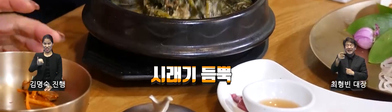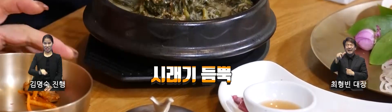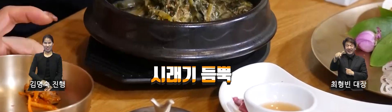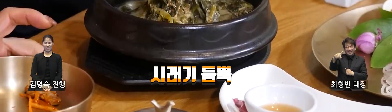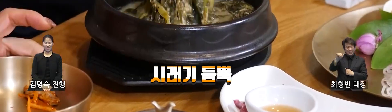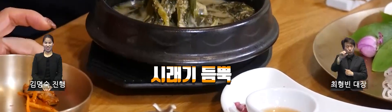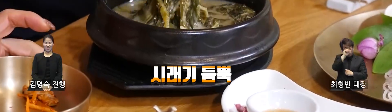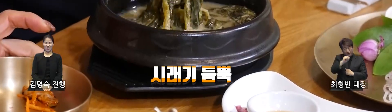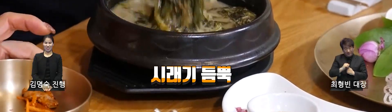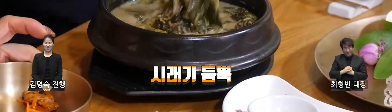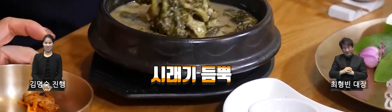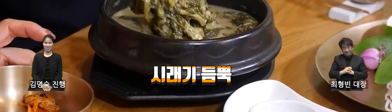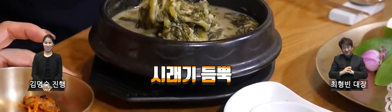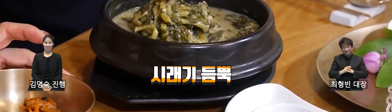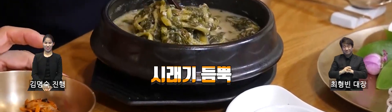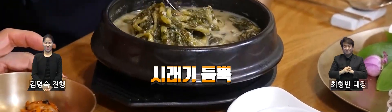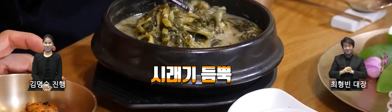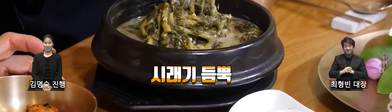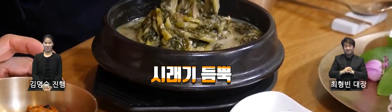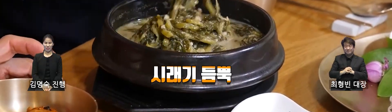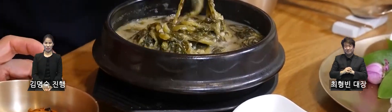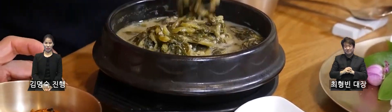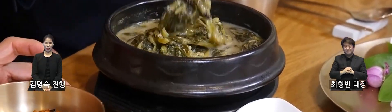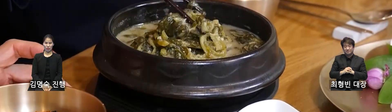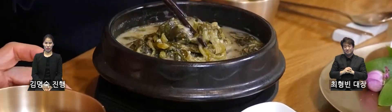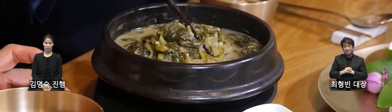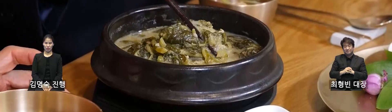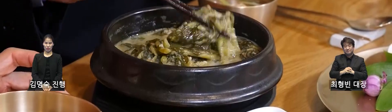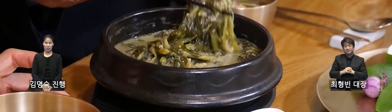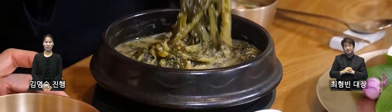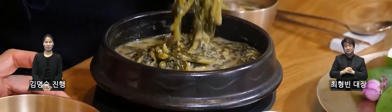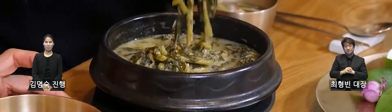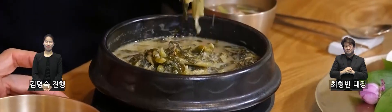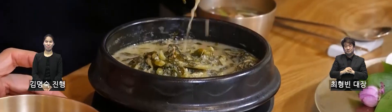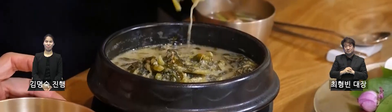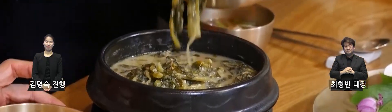어 3f 도무 맛있게 예